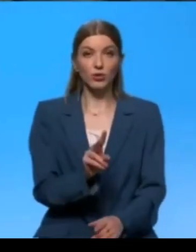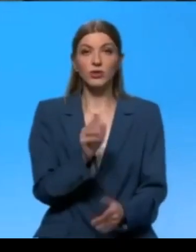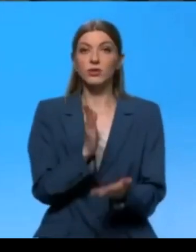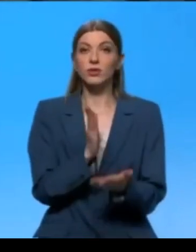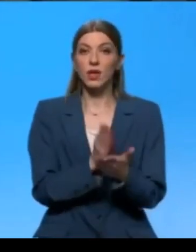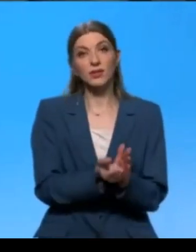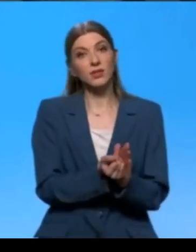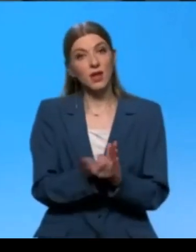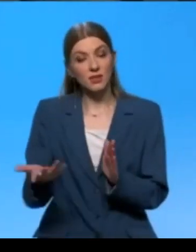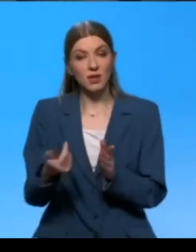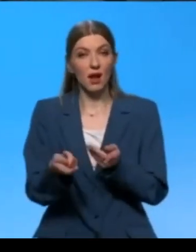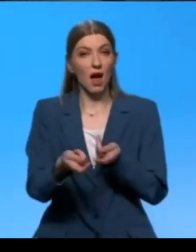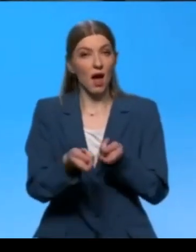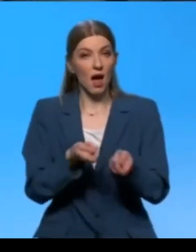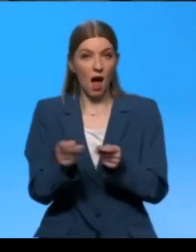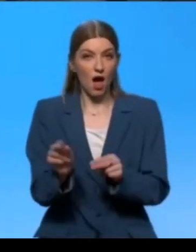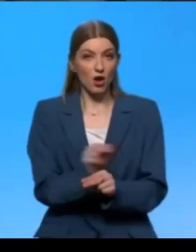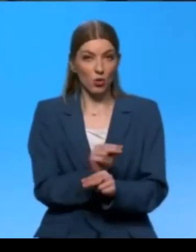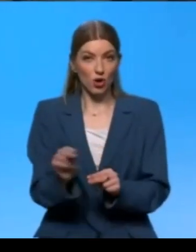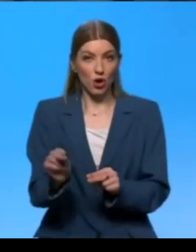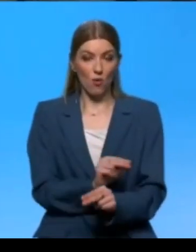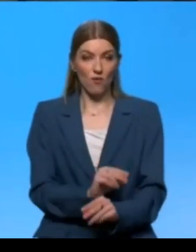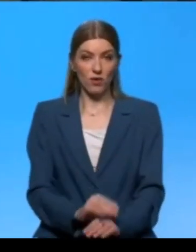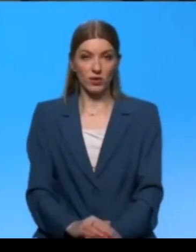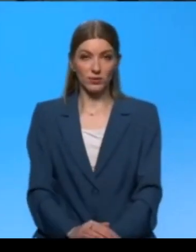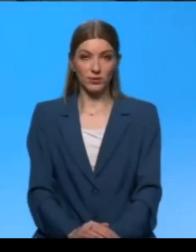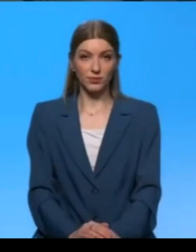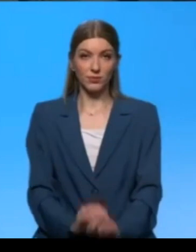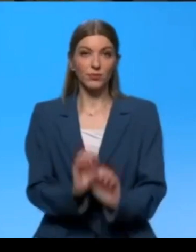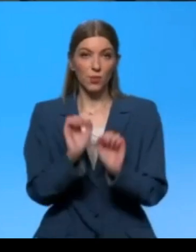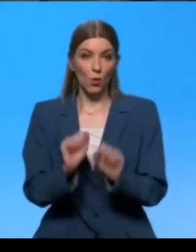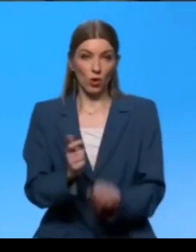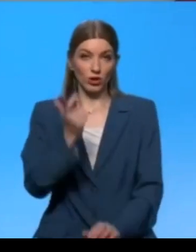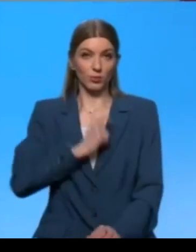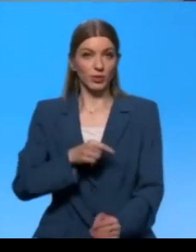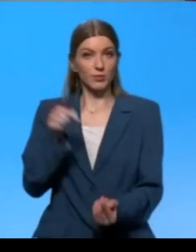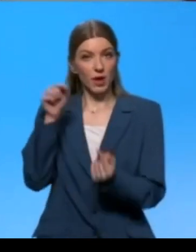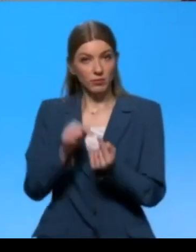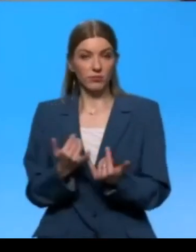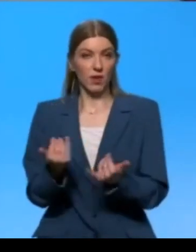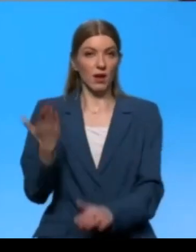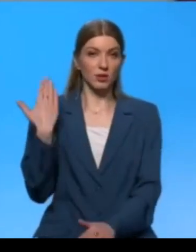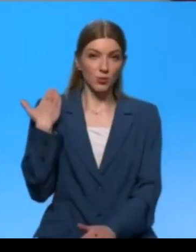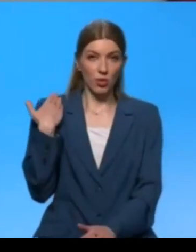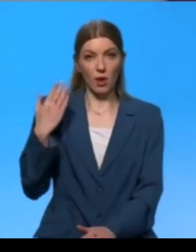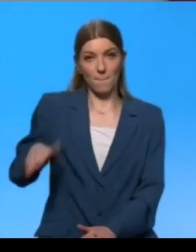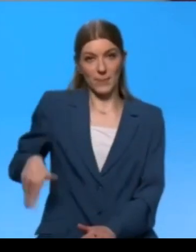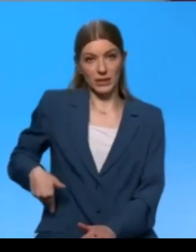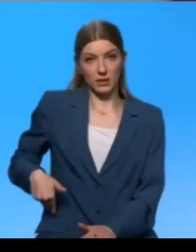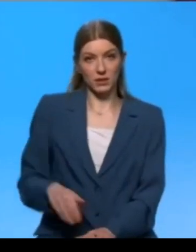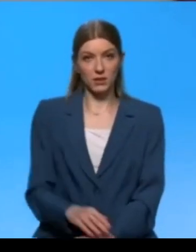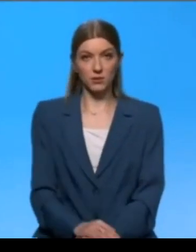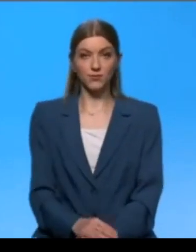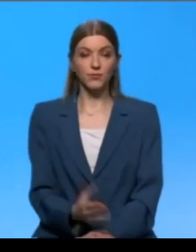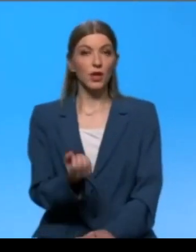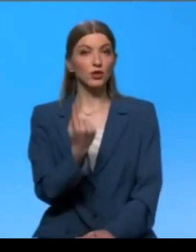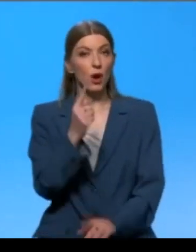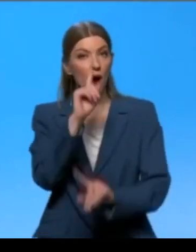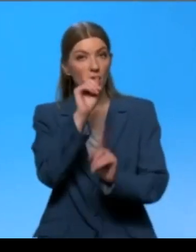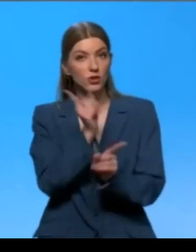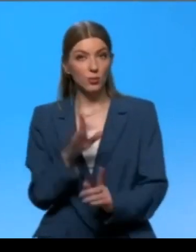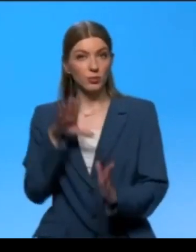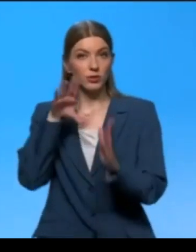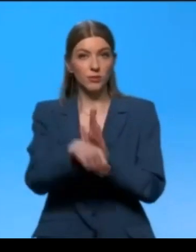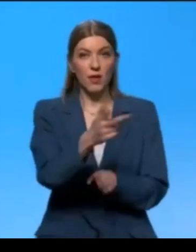регулировок которые можно построить под себя под спину под поясницу ещ одна особенность этой модели видеокамеры в троллейбусе